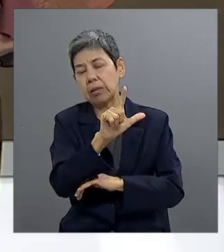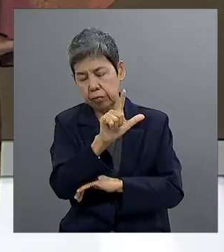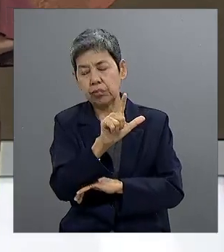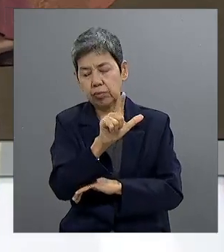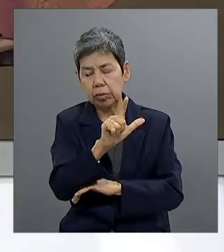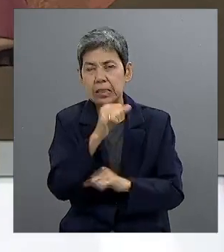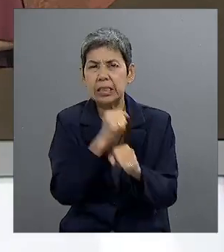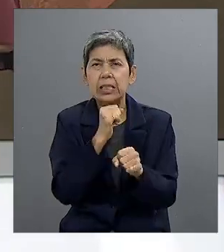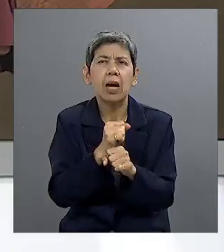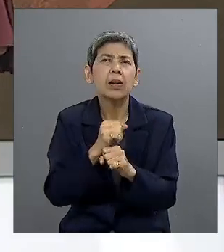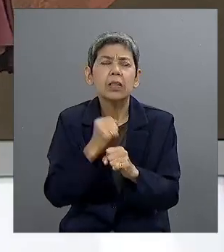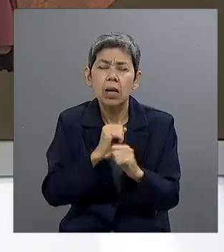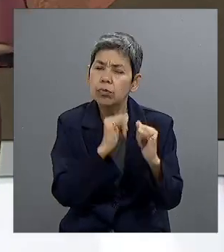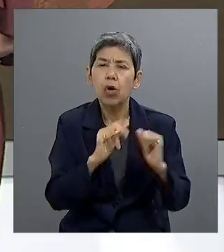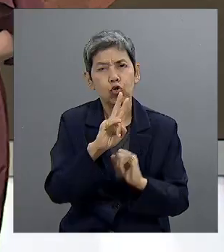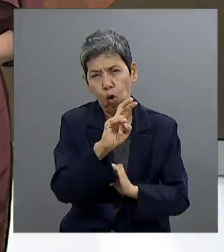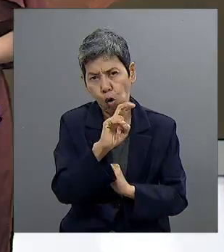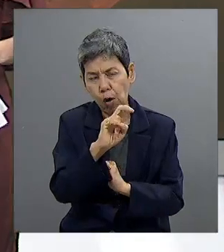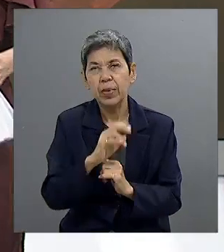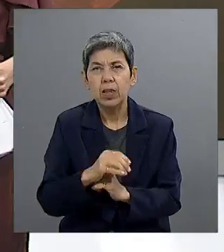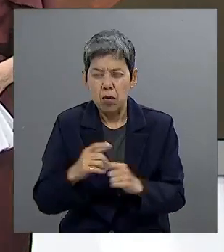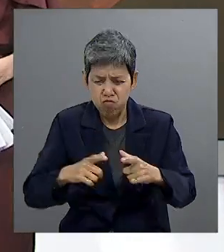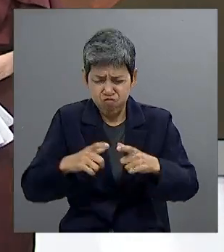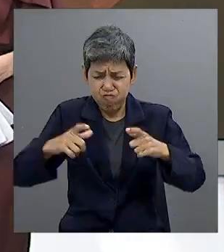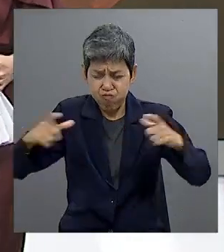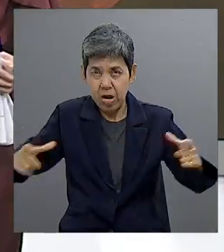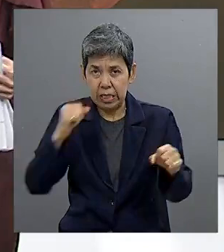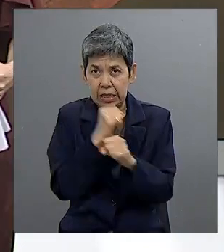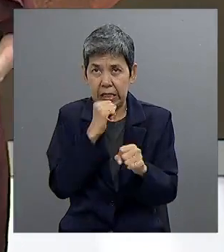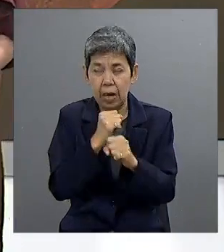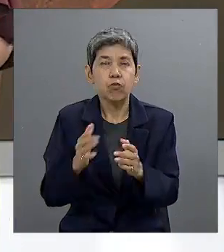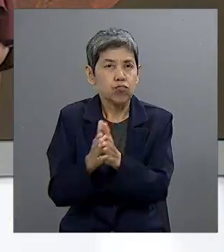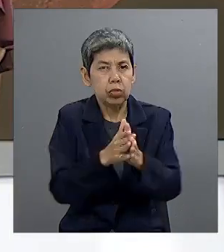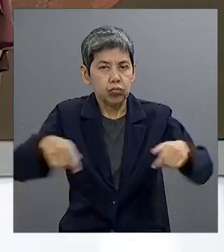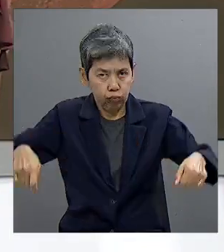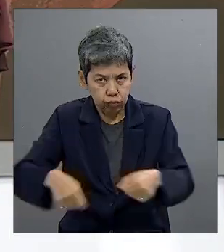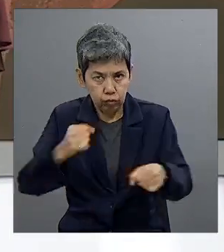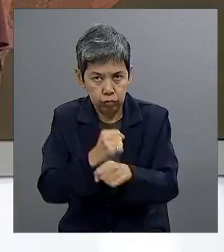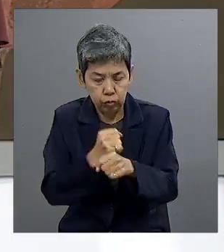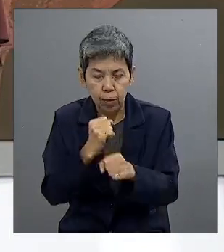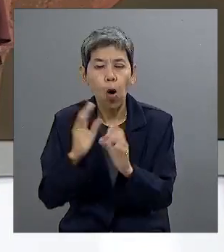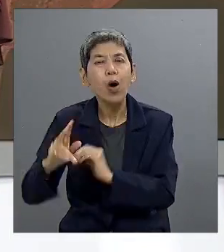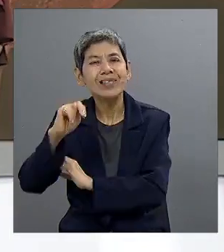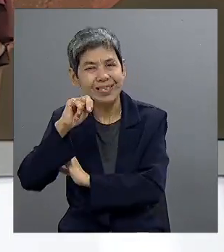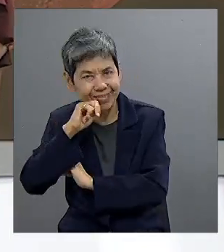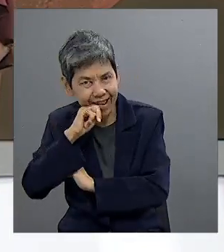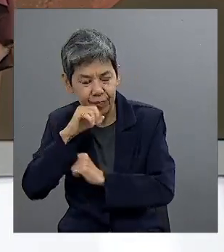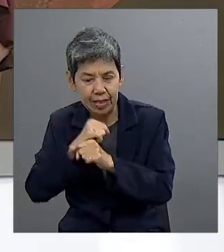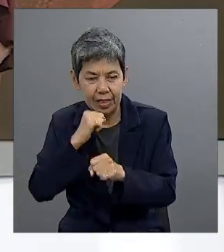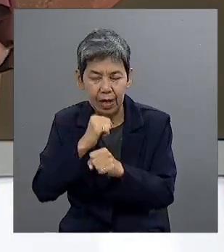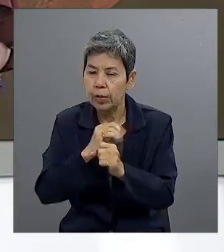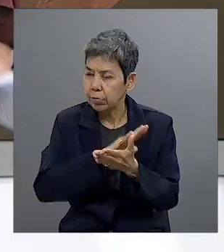200เตียงนะที่มันเยอะขึ้นเพราะว่าเราต้องทำโรงครัวแล้วก็ตามทำพื้นมีห้องน้ำที่ถูกสุขอนามัย